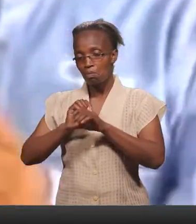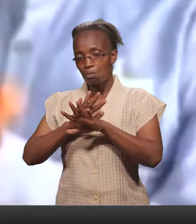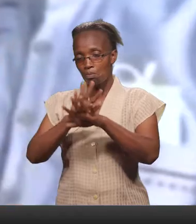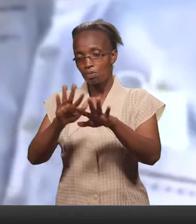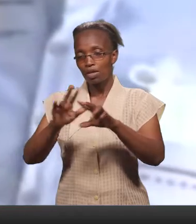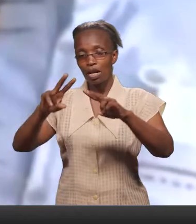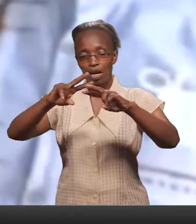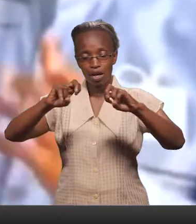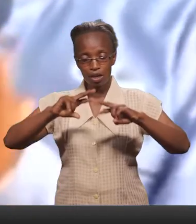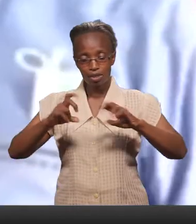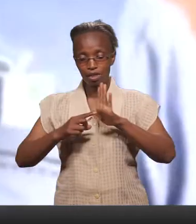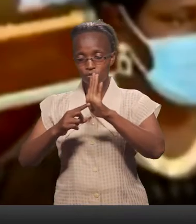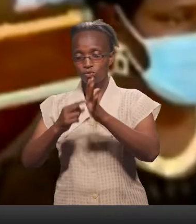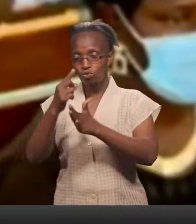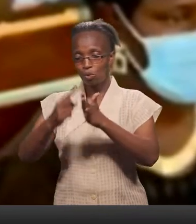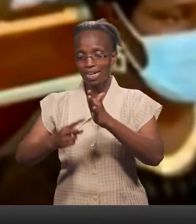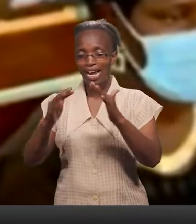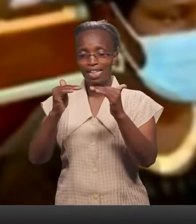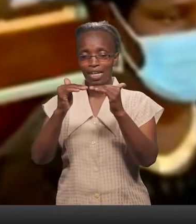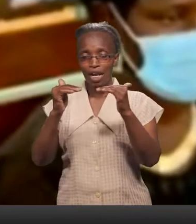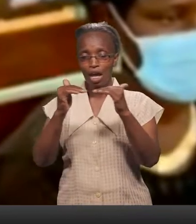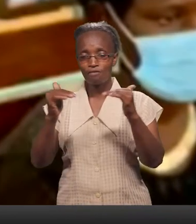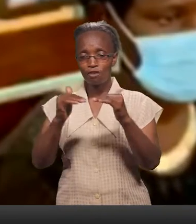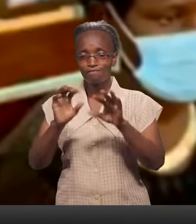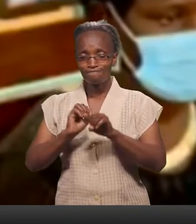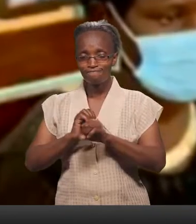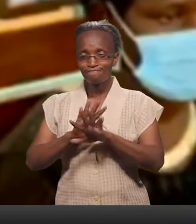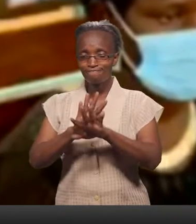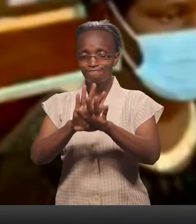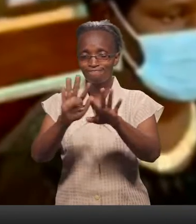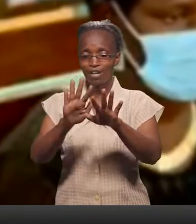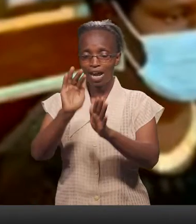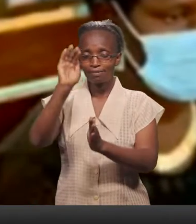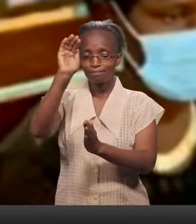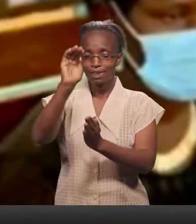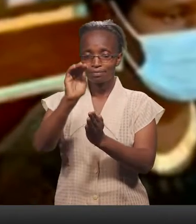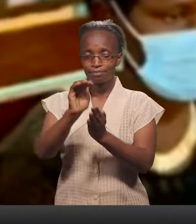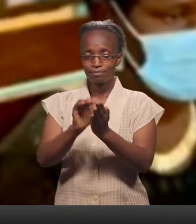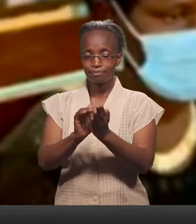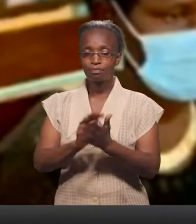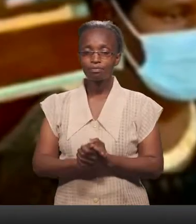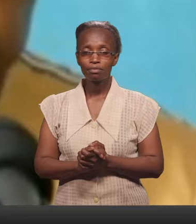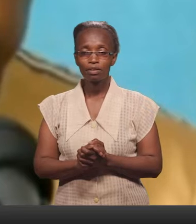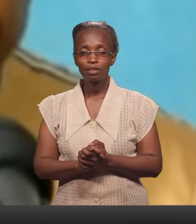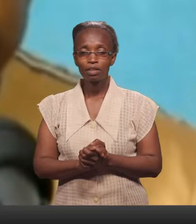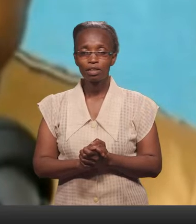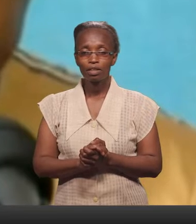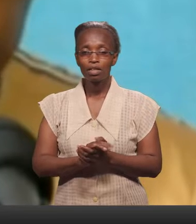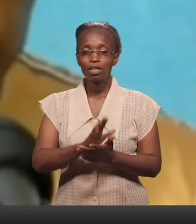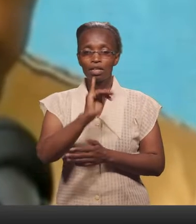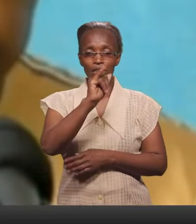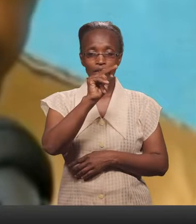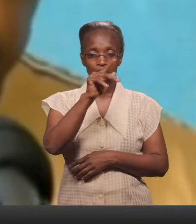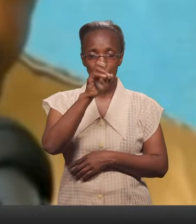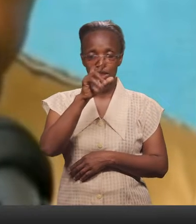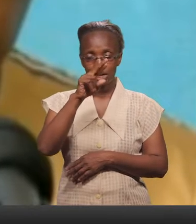COVID-19 nchini, utafiti ukionyesha kwamba kiwango cha maambukizi kimesalia chini ya 1%. The Interfaith